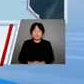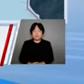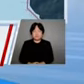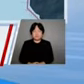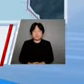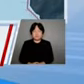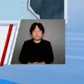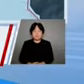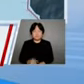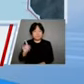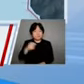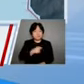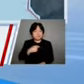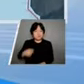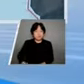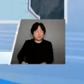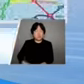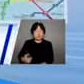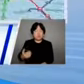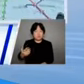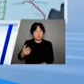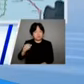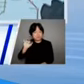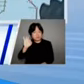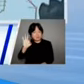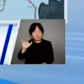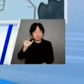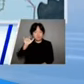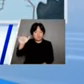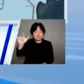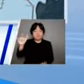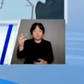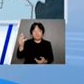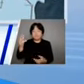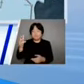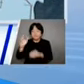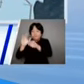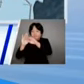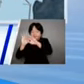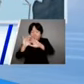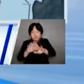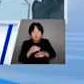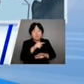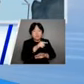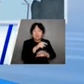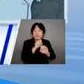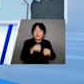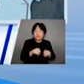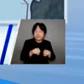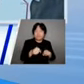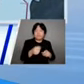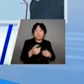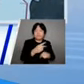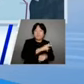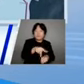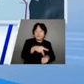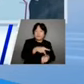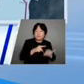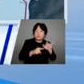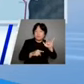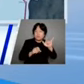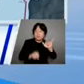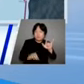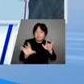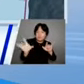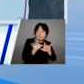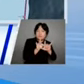ating aircraft, no? Pwedeng mahigop dun sa propeller or sa intake or